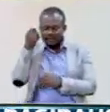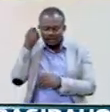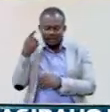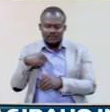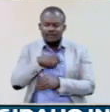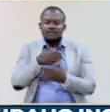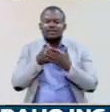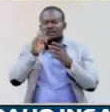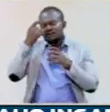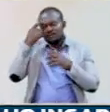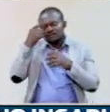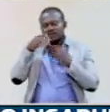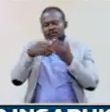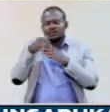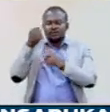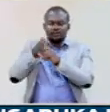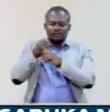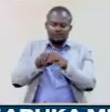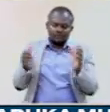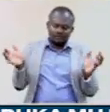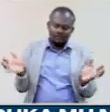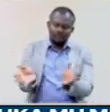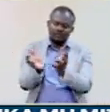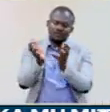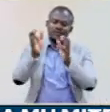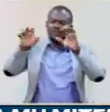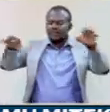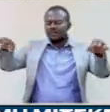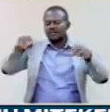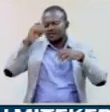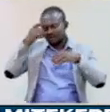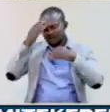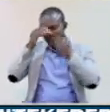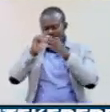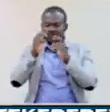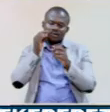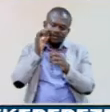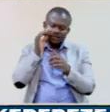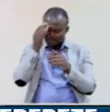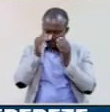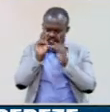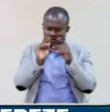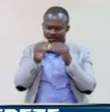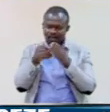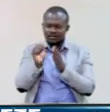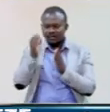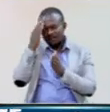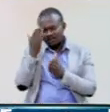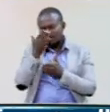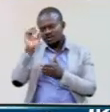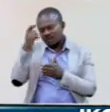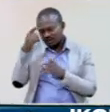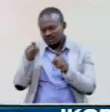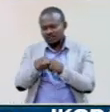rero dusaba leta nuko ubuvugizi bufasha mobilisation hirya no hino, kuko iyi mbuto kujya mu muturage azayimenye nuko leta